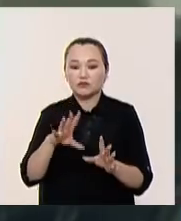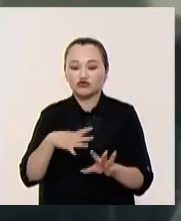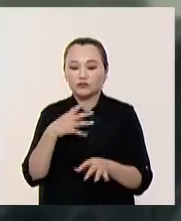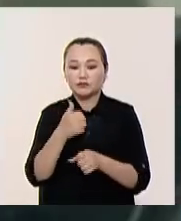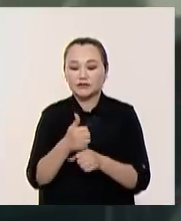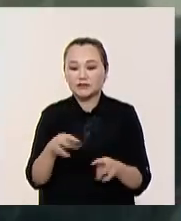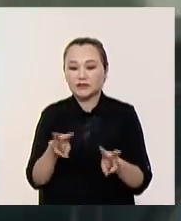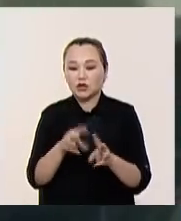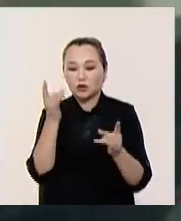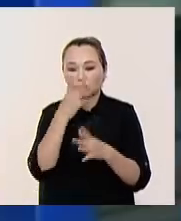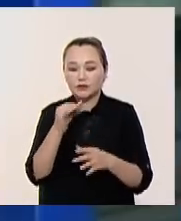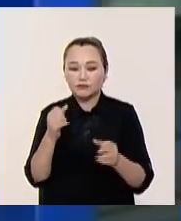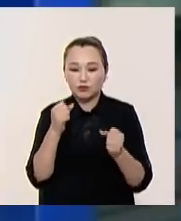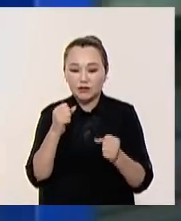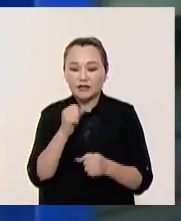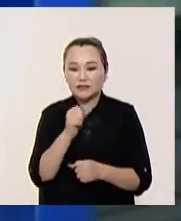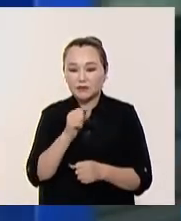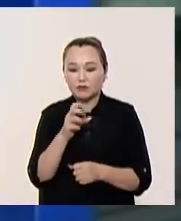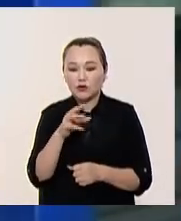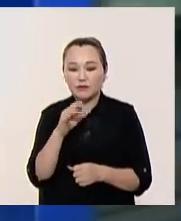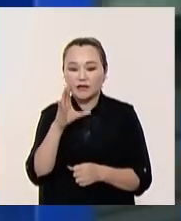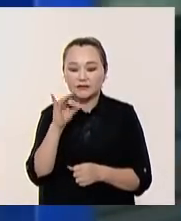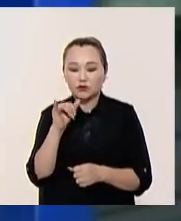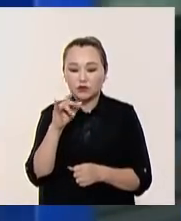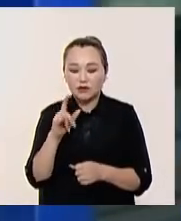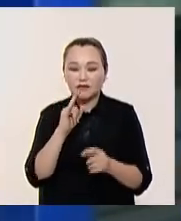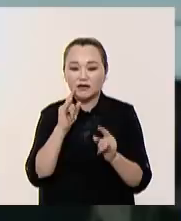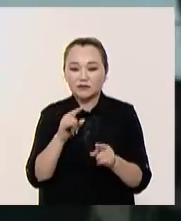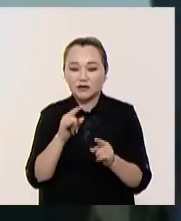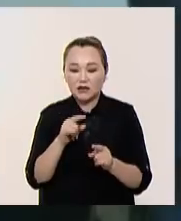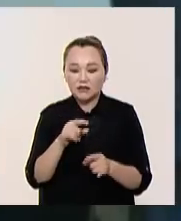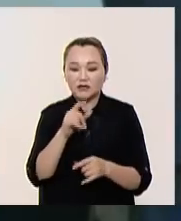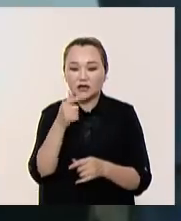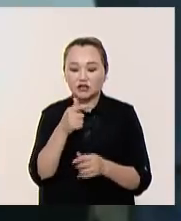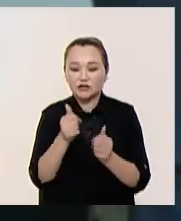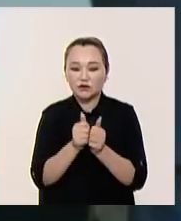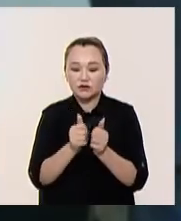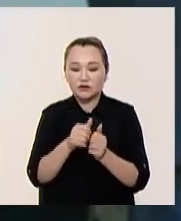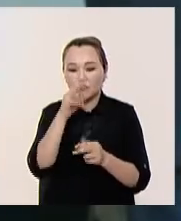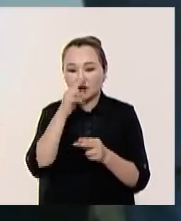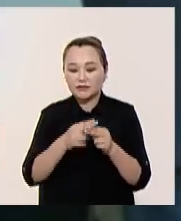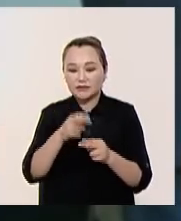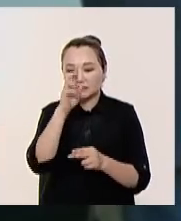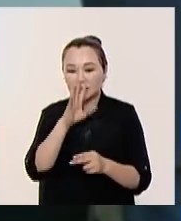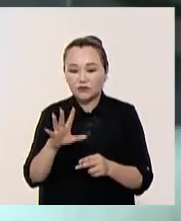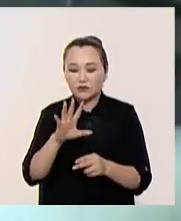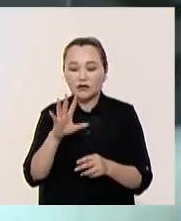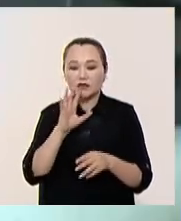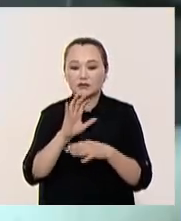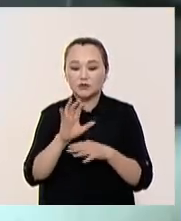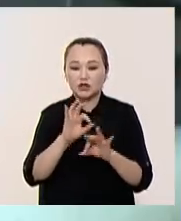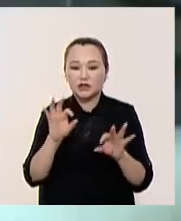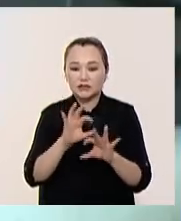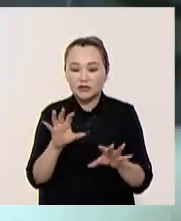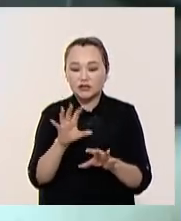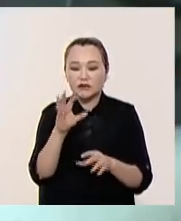экс-министр культуры и спорта Рыстанбек Мухамедиулы насмехался над гражданами соседней братской страны. Эксперты поясняют,